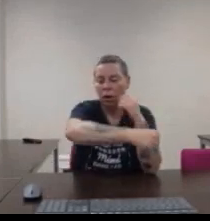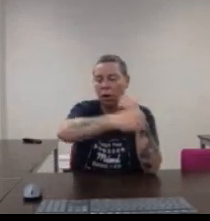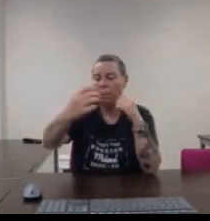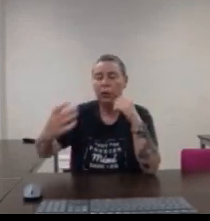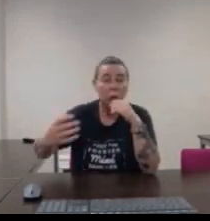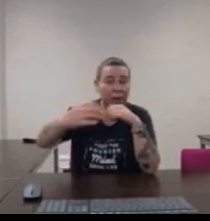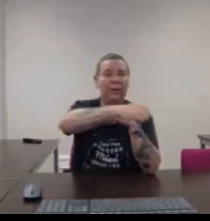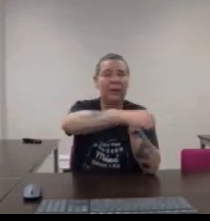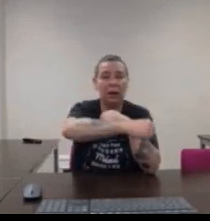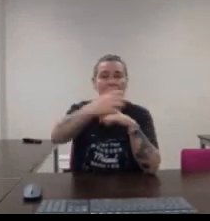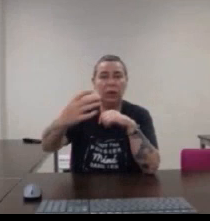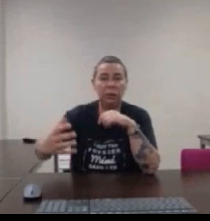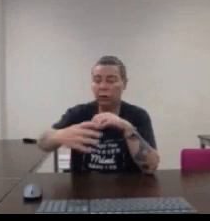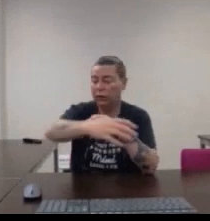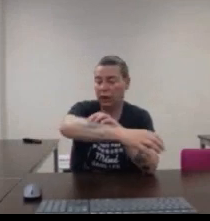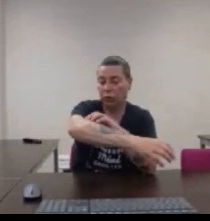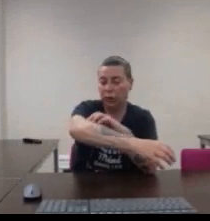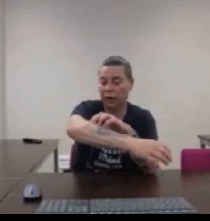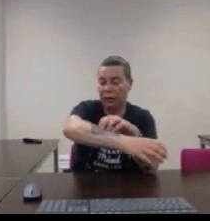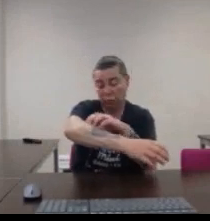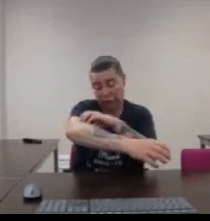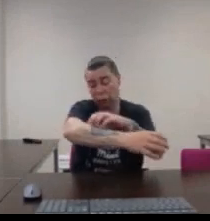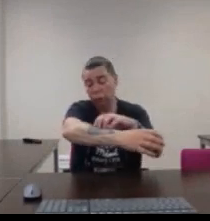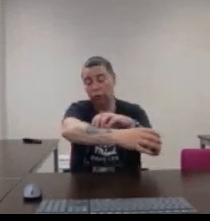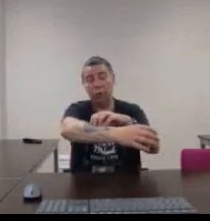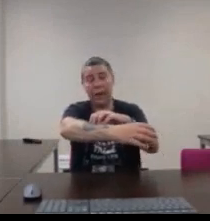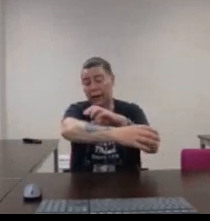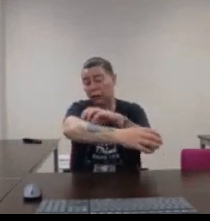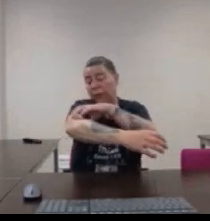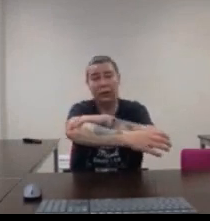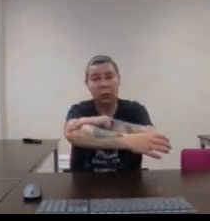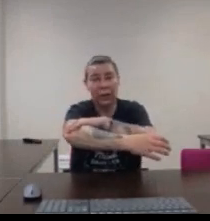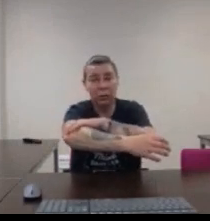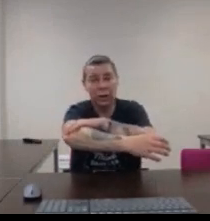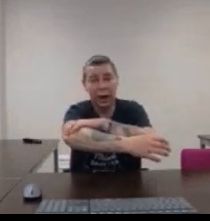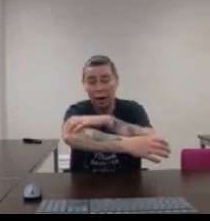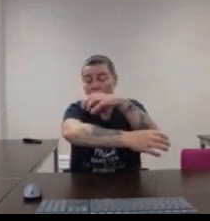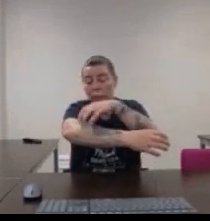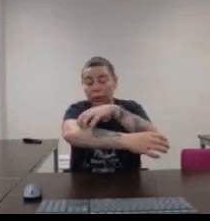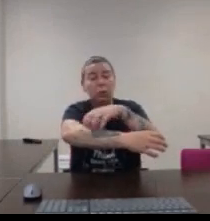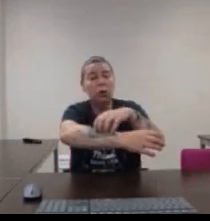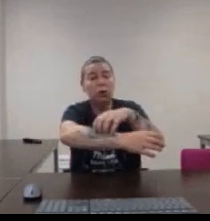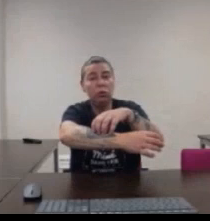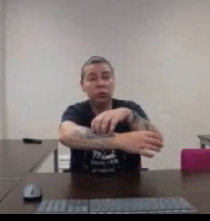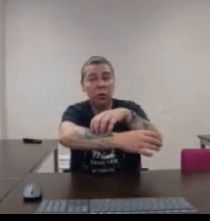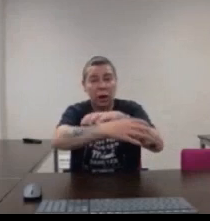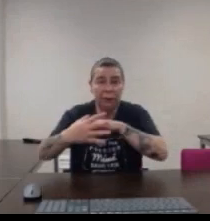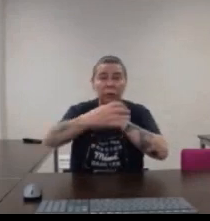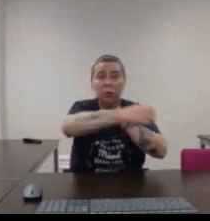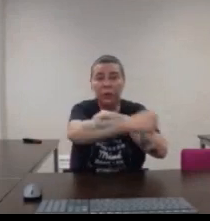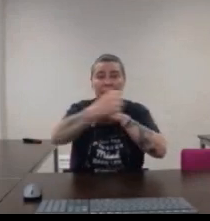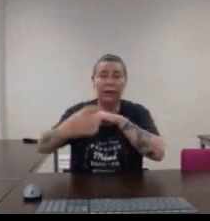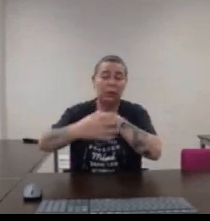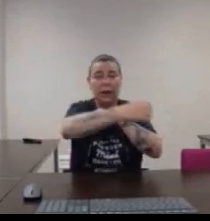extrêmement sollicité au niveau de ces zones musculaires, et de fait ces zones articulaires, au bout d'un moment, le muscle,